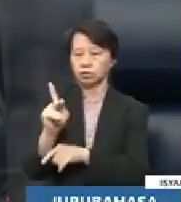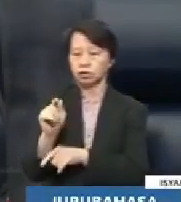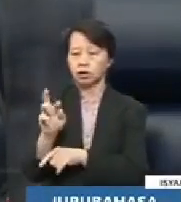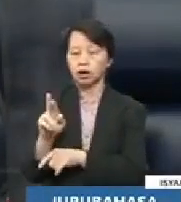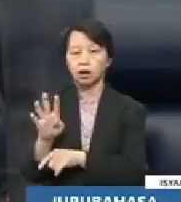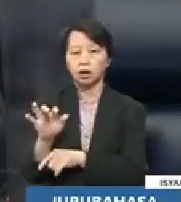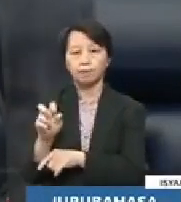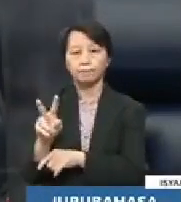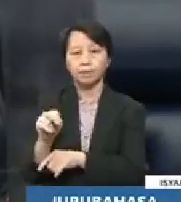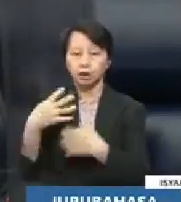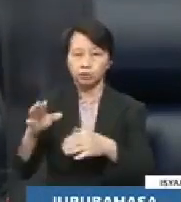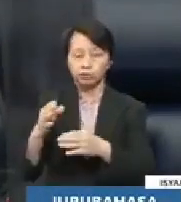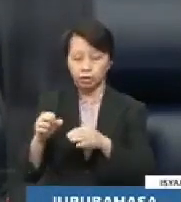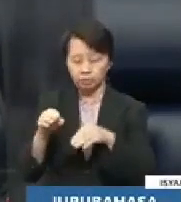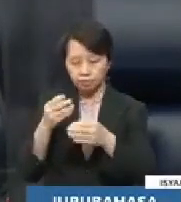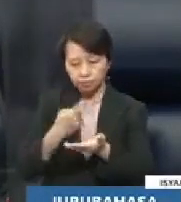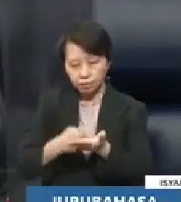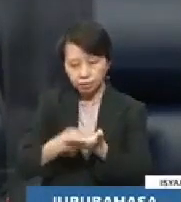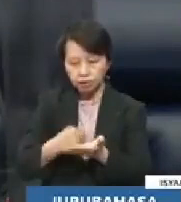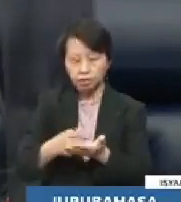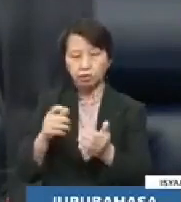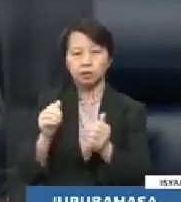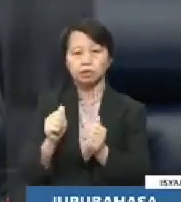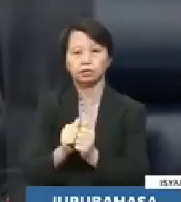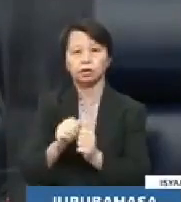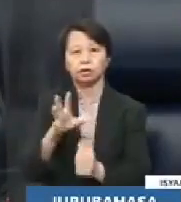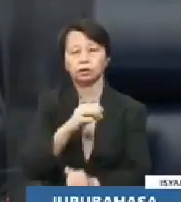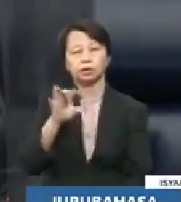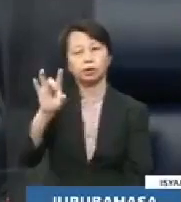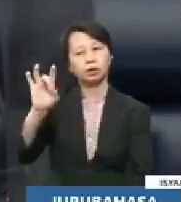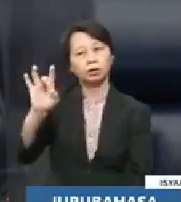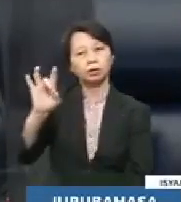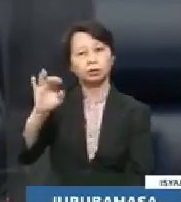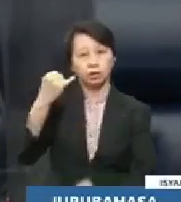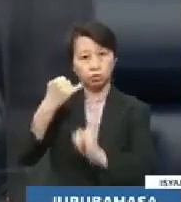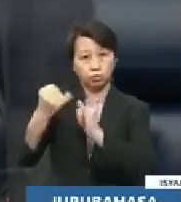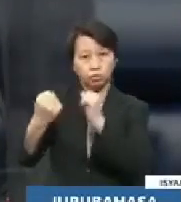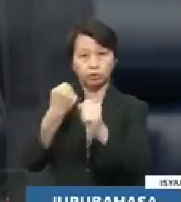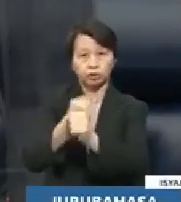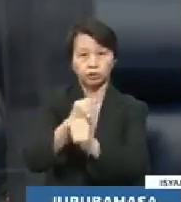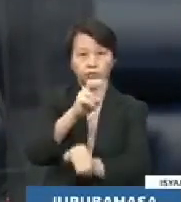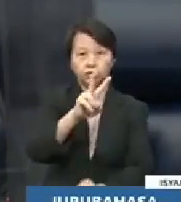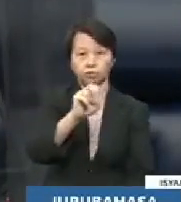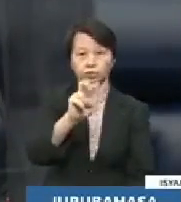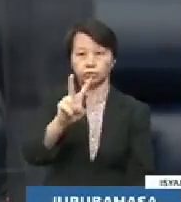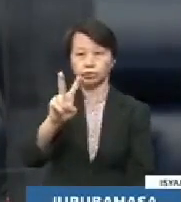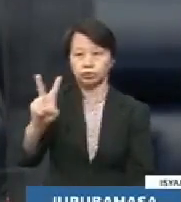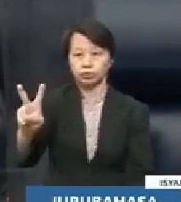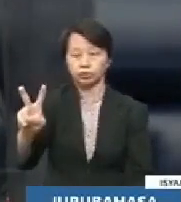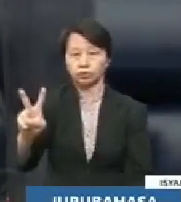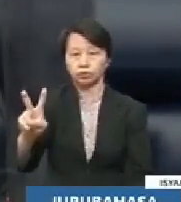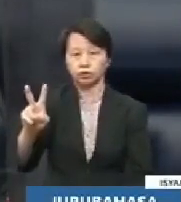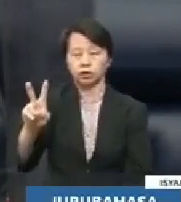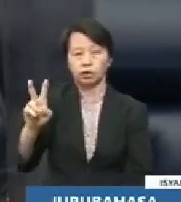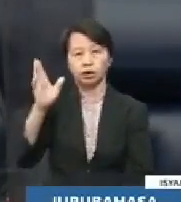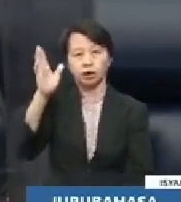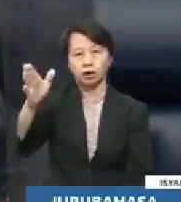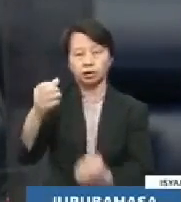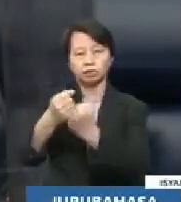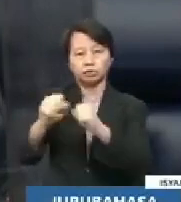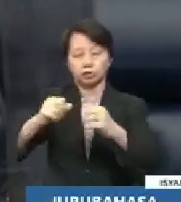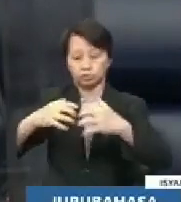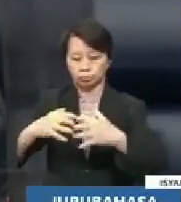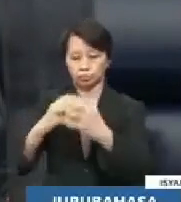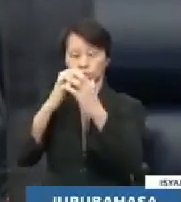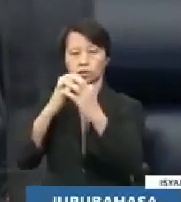dengan telepon kita bencana tidak bosan Malaysia dan insya Allah pada Penghujung tahun 2012 Hamesha dijangkau siap